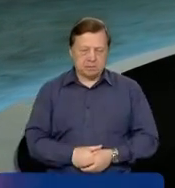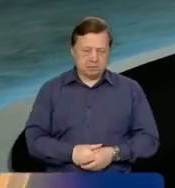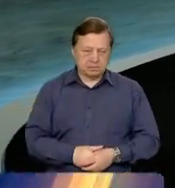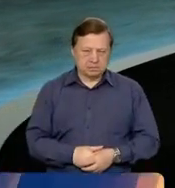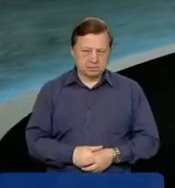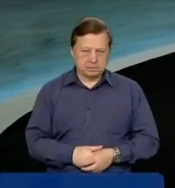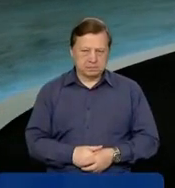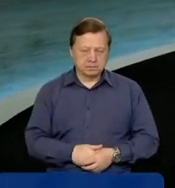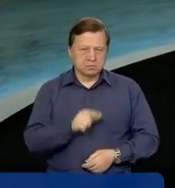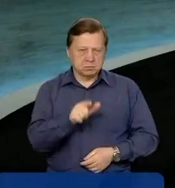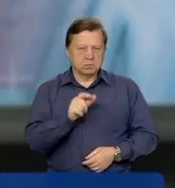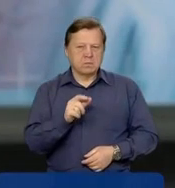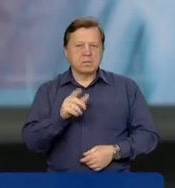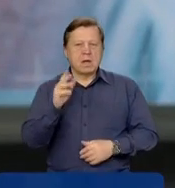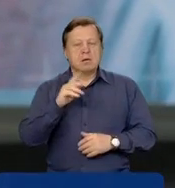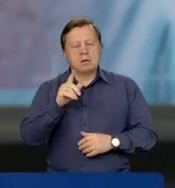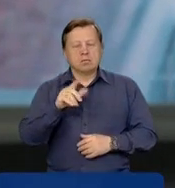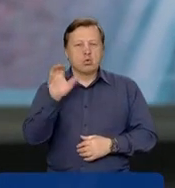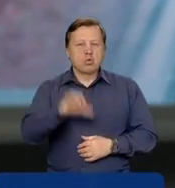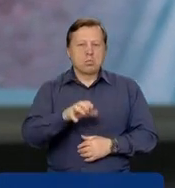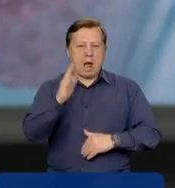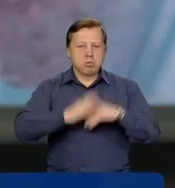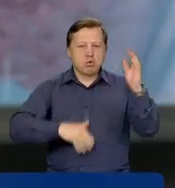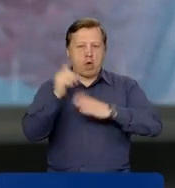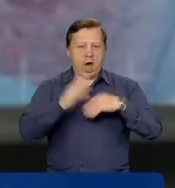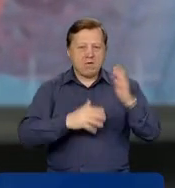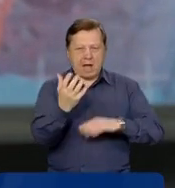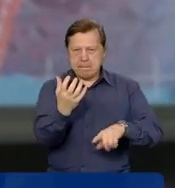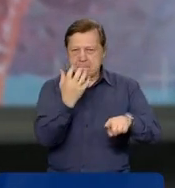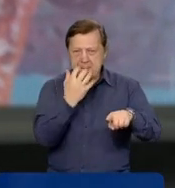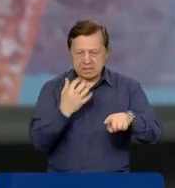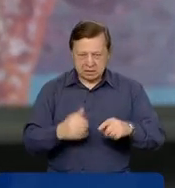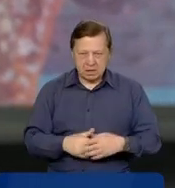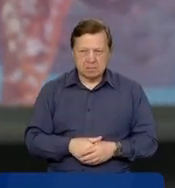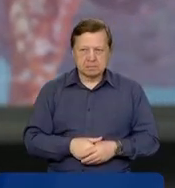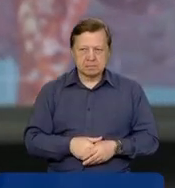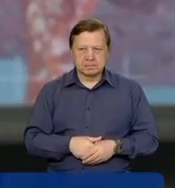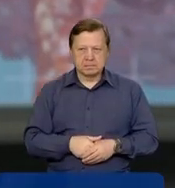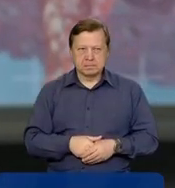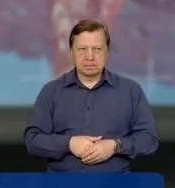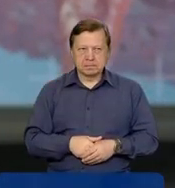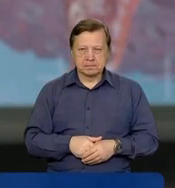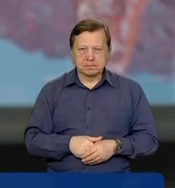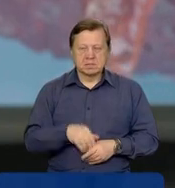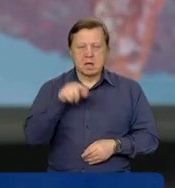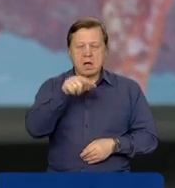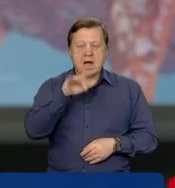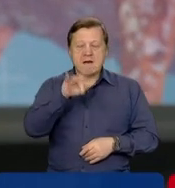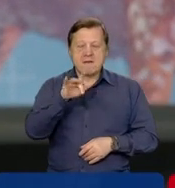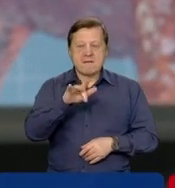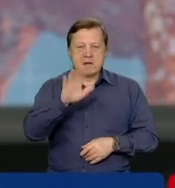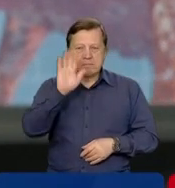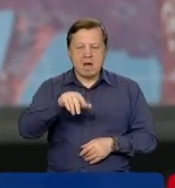w użyciu maski budowlane, które mają zaworek, tak zwany zaworek,